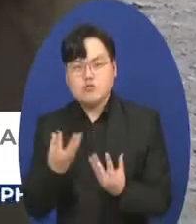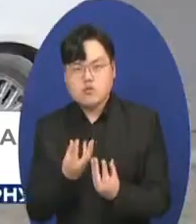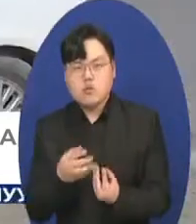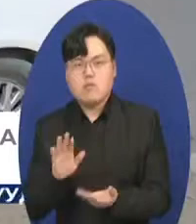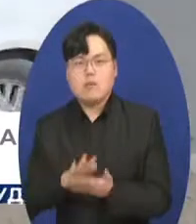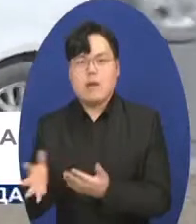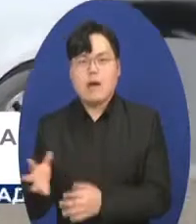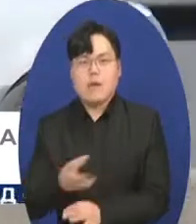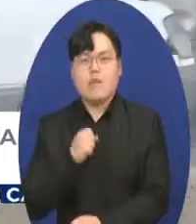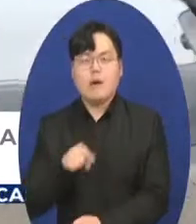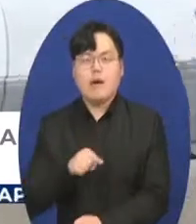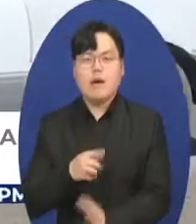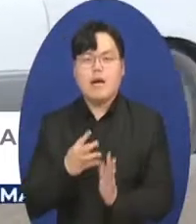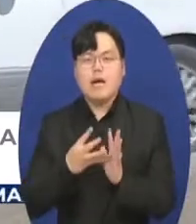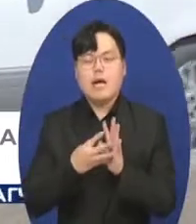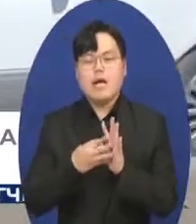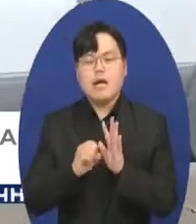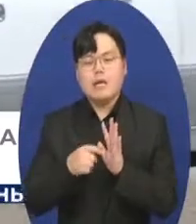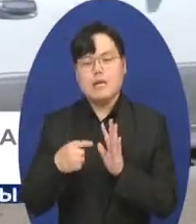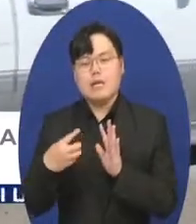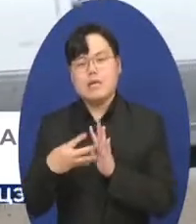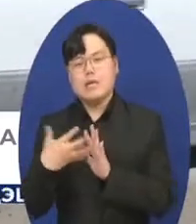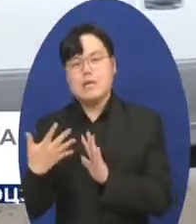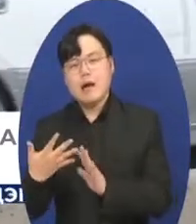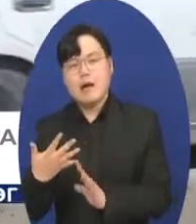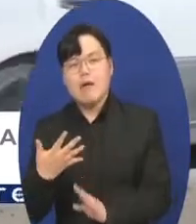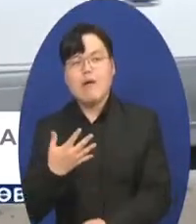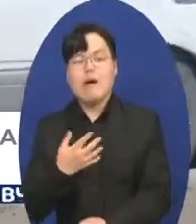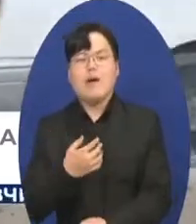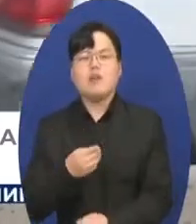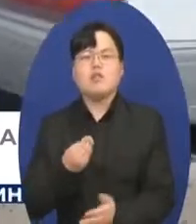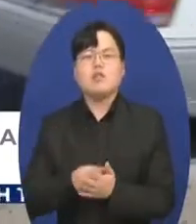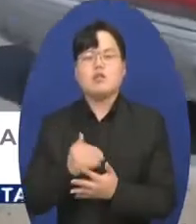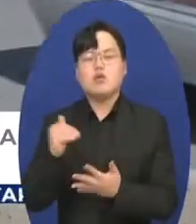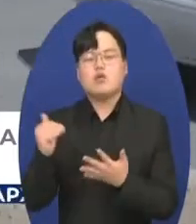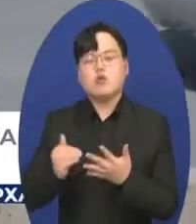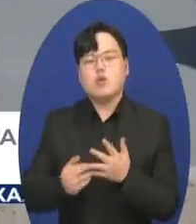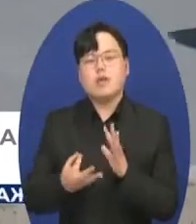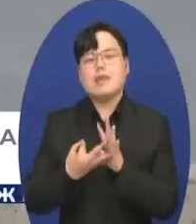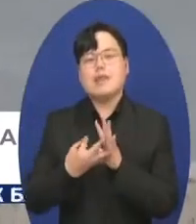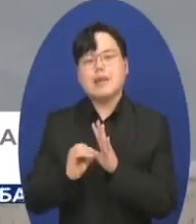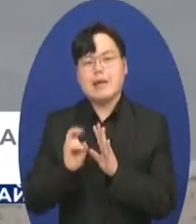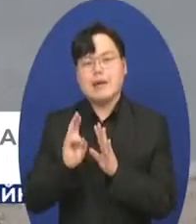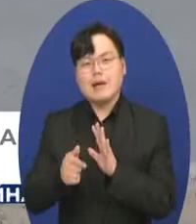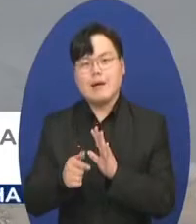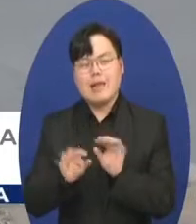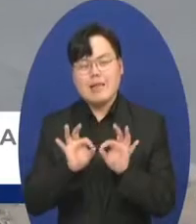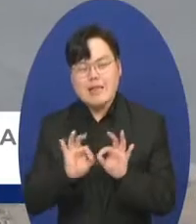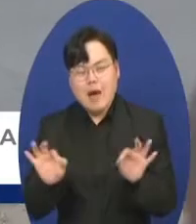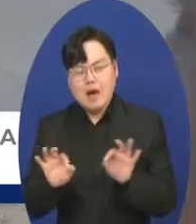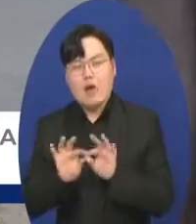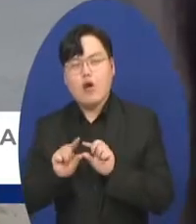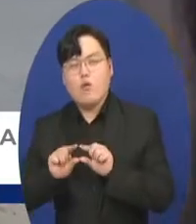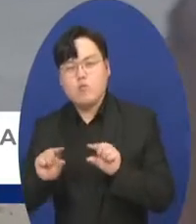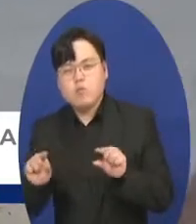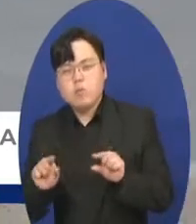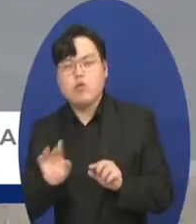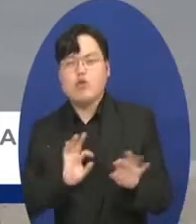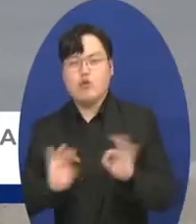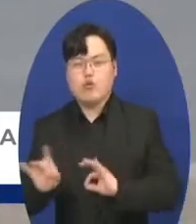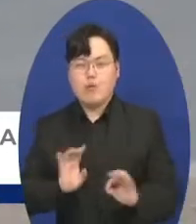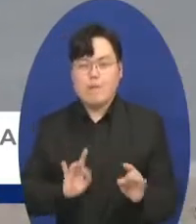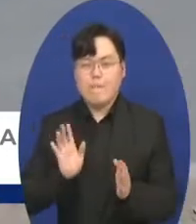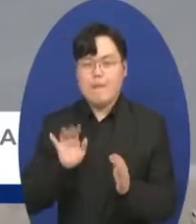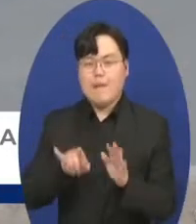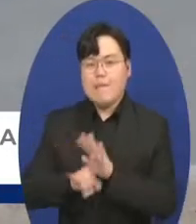байна. 90-95 хангайна. Говь 80-85. 80 л байна да. Ер нь нарийн бүдүүнээр л ялгаатай шүү дээ. Өвчтө хэрэг